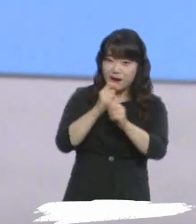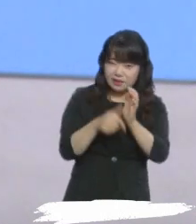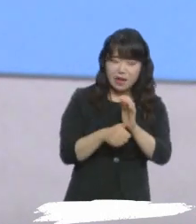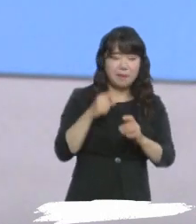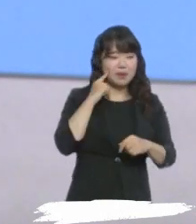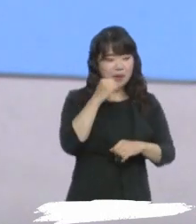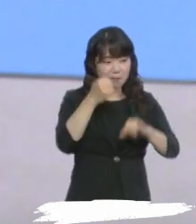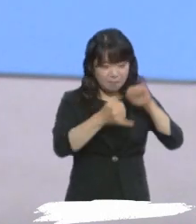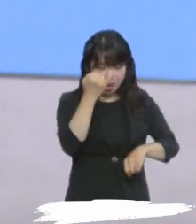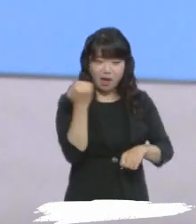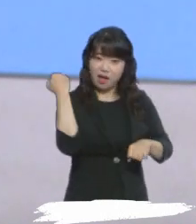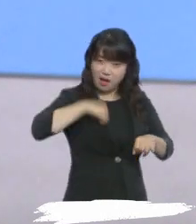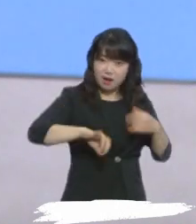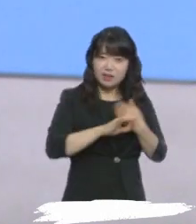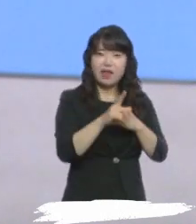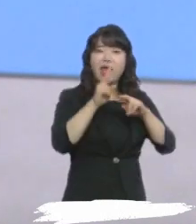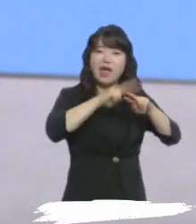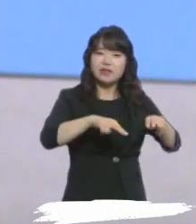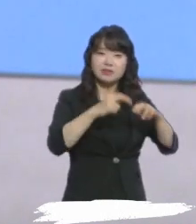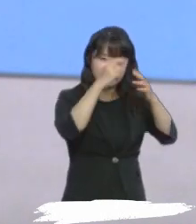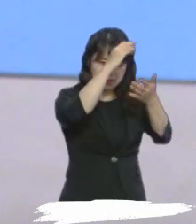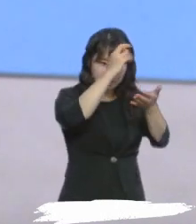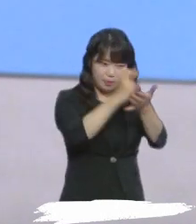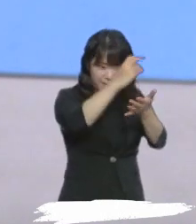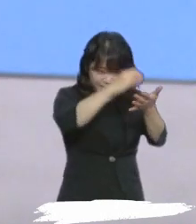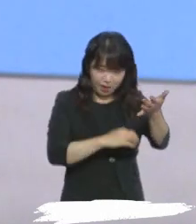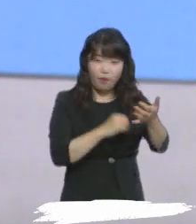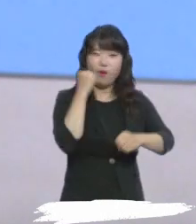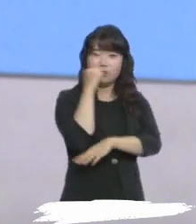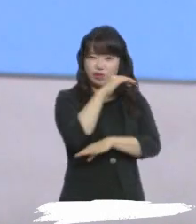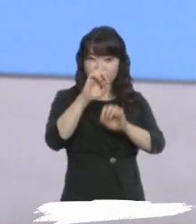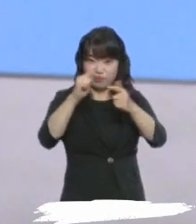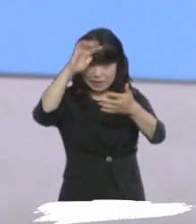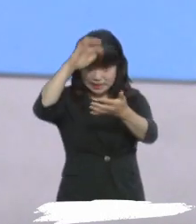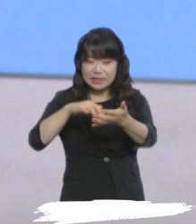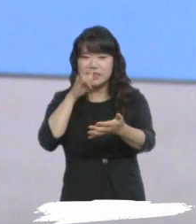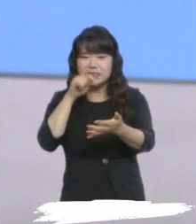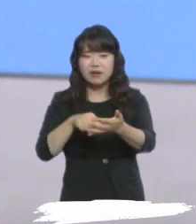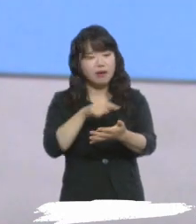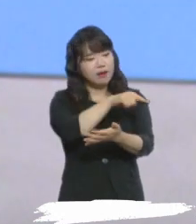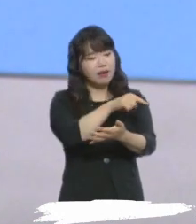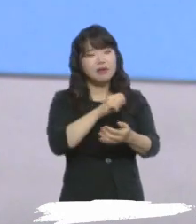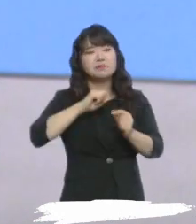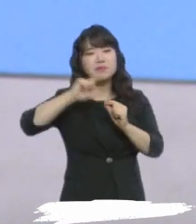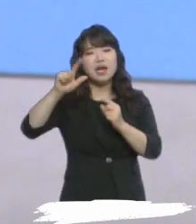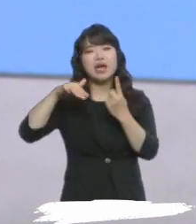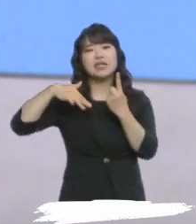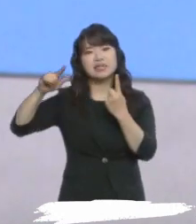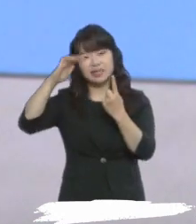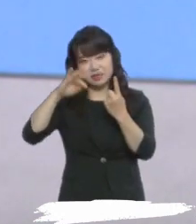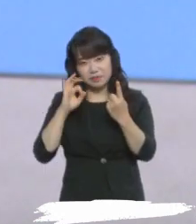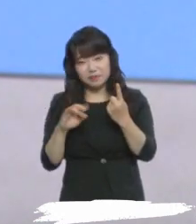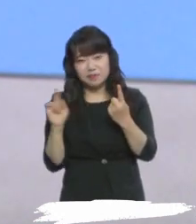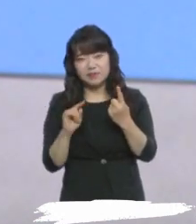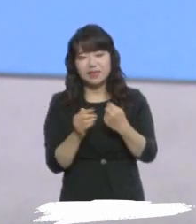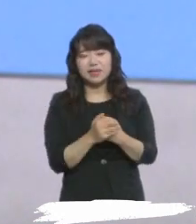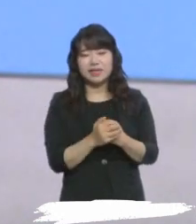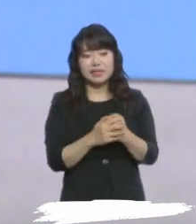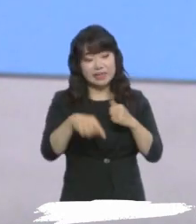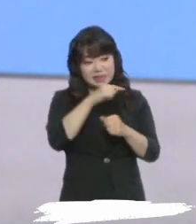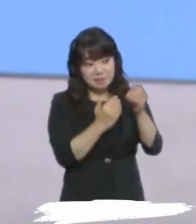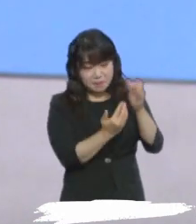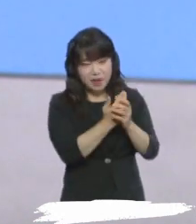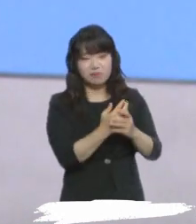해지 조건이라든지 아니면 계약 위반 사항 기준 조건이 있는데 1차적으로는 대체적으로 이제 어떤 사안에